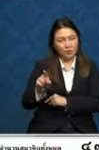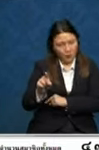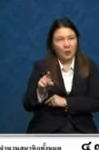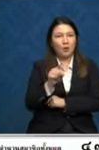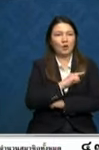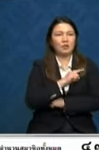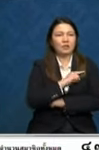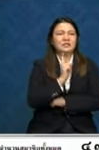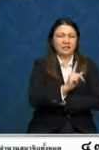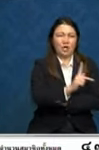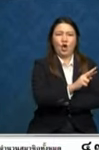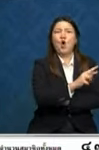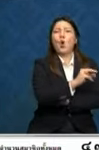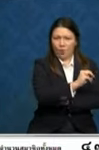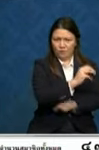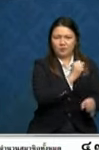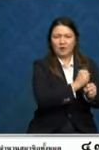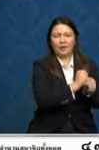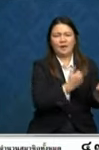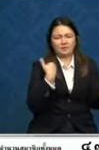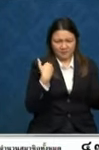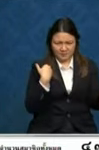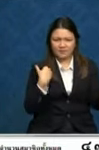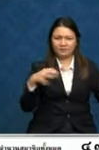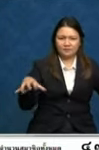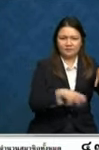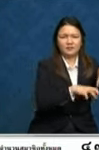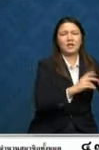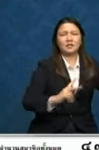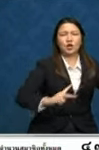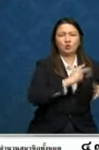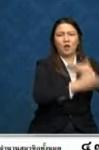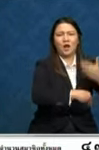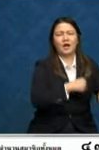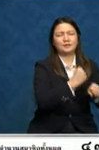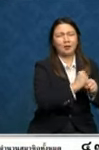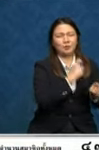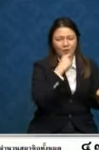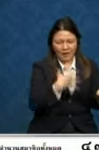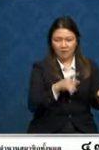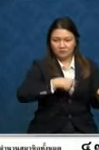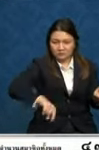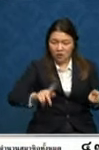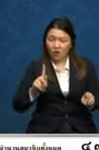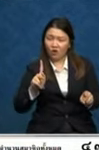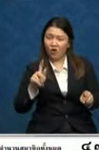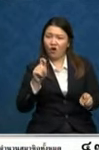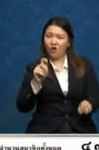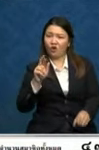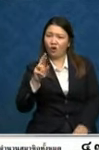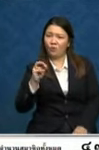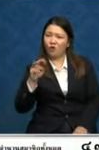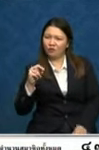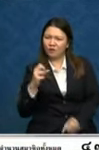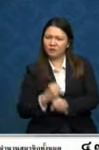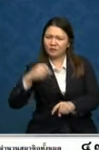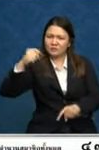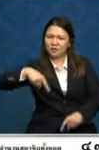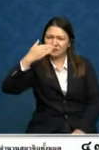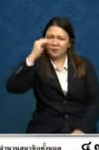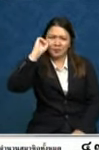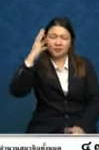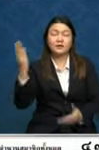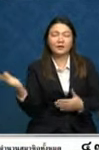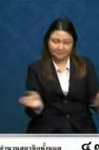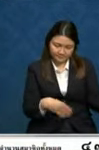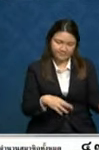างกรมทรัพย์สินทางปัญญาของกระทรวงพาณิชย์ครับต่อมาครับการป้องกันสาธารณภัยของงบประมาณ 5.2 ล้านบาทซึ่ง